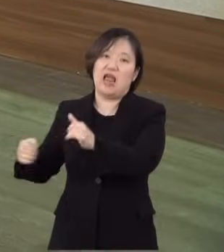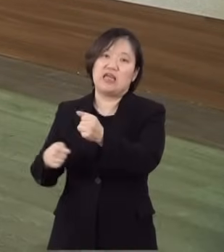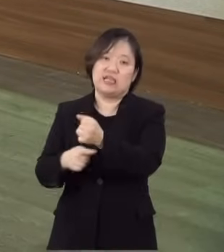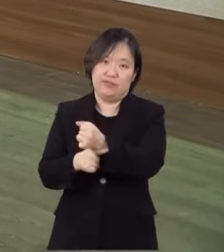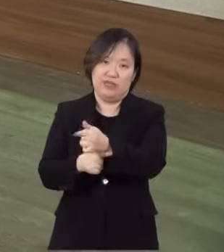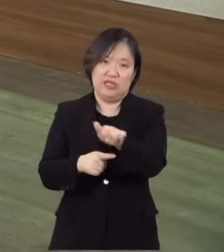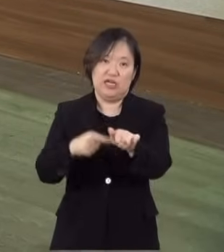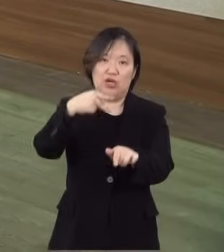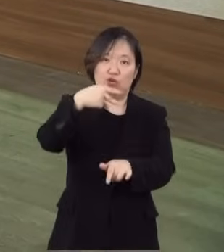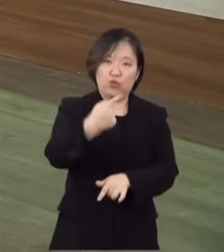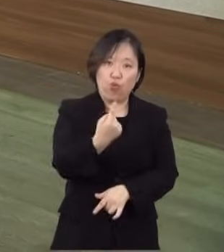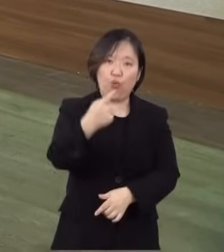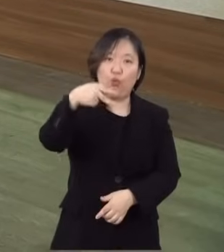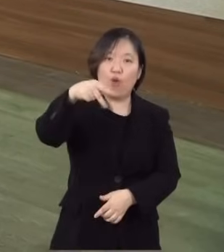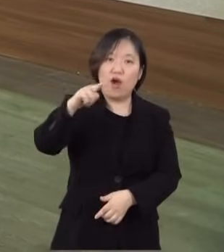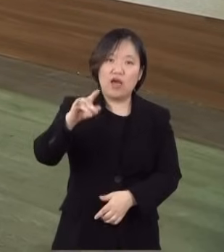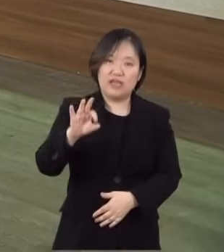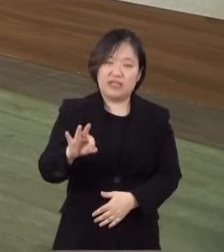그래서도